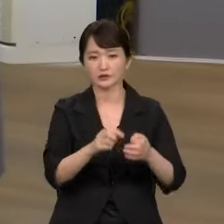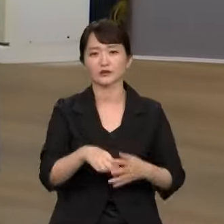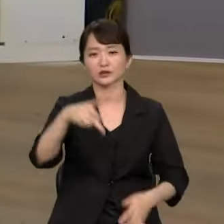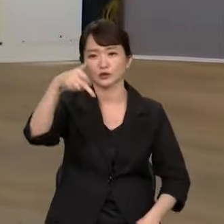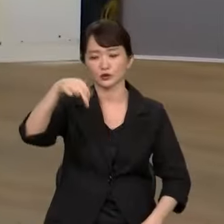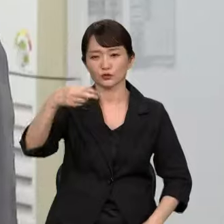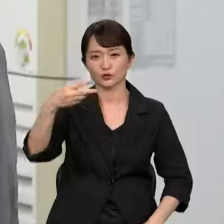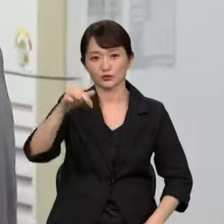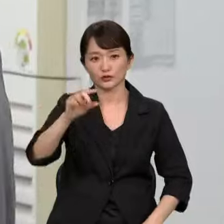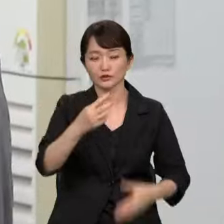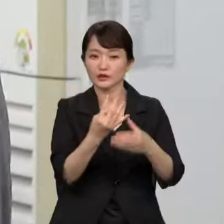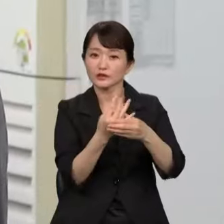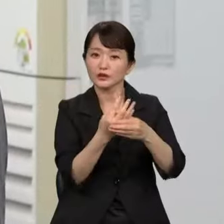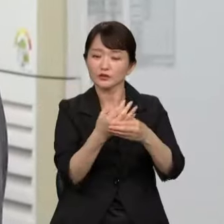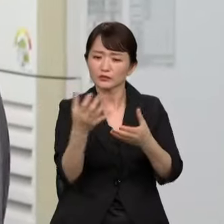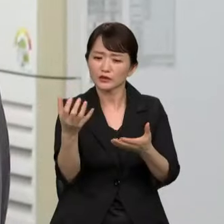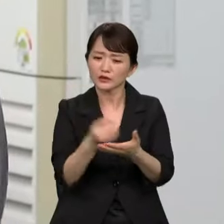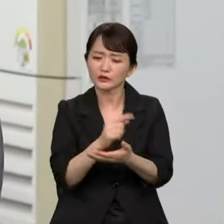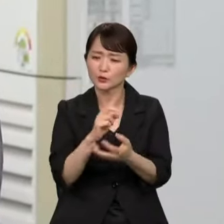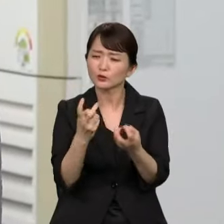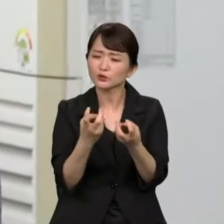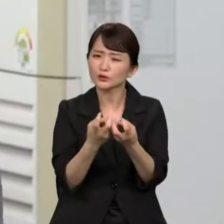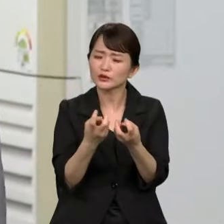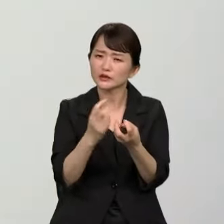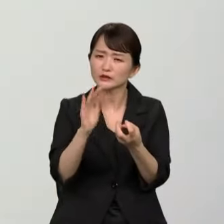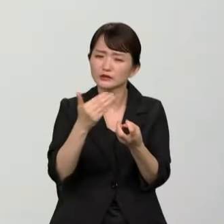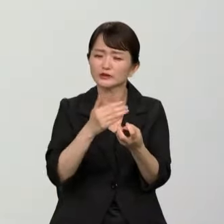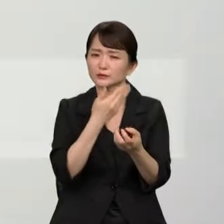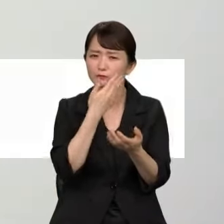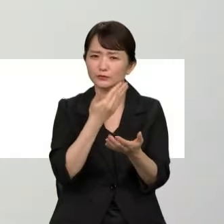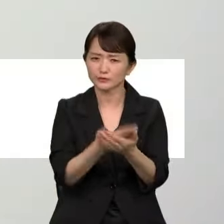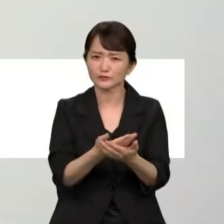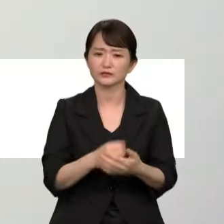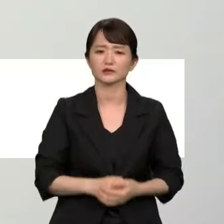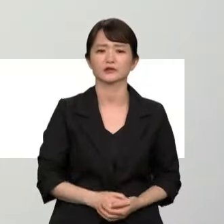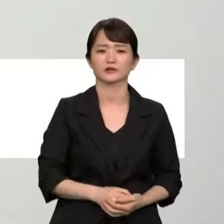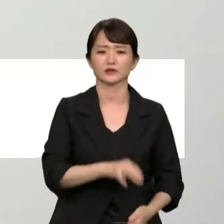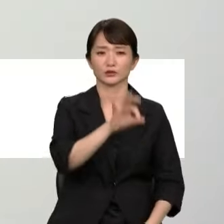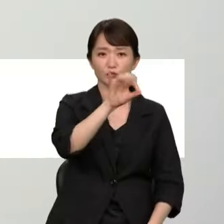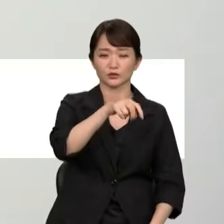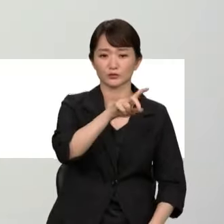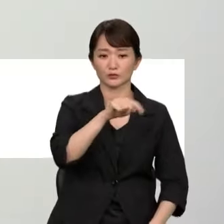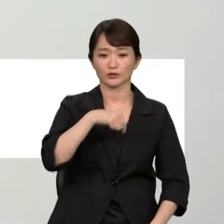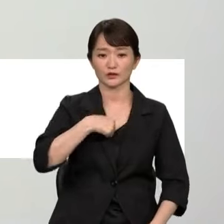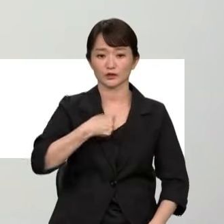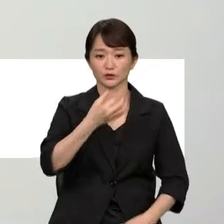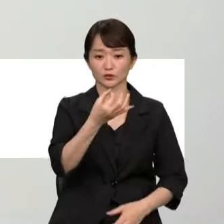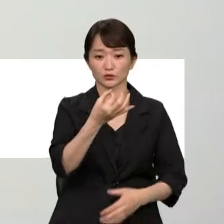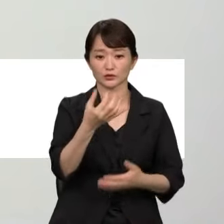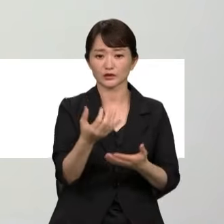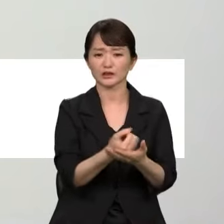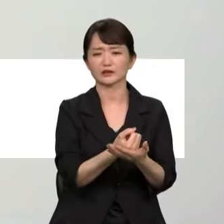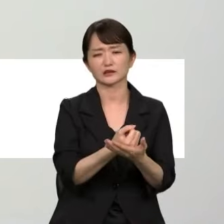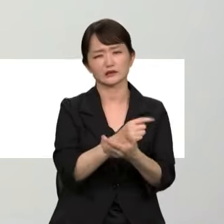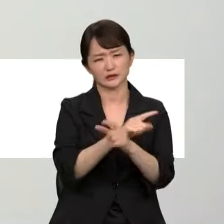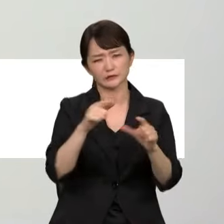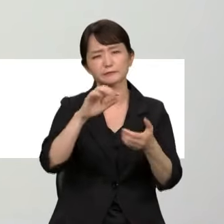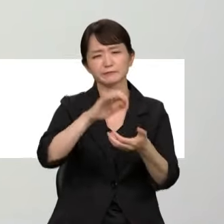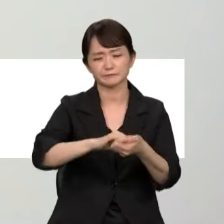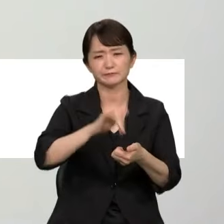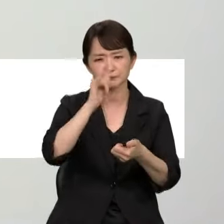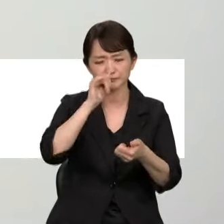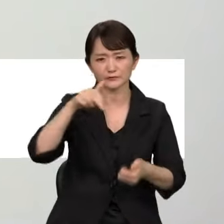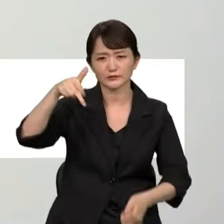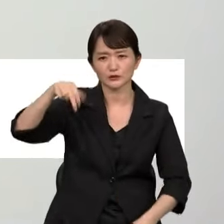Q10의 현금 확보 여력입니다. 위메프 단독으로 자본 확충하는 것은 여러 가지로 한계가 있어가지고